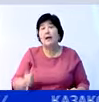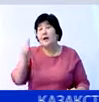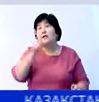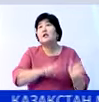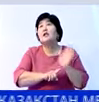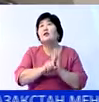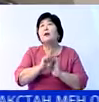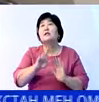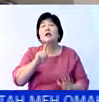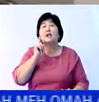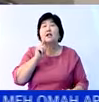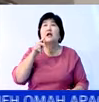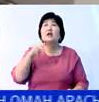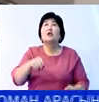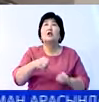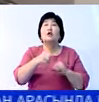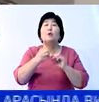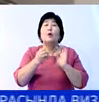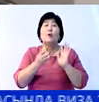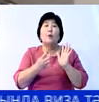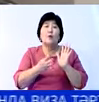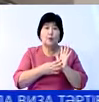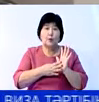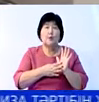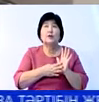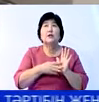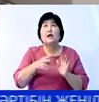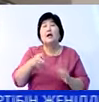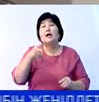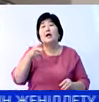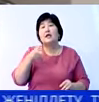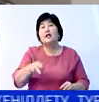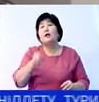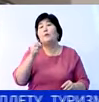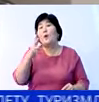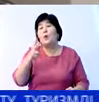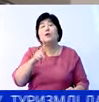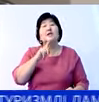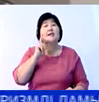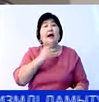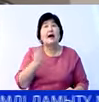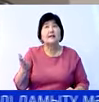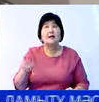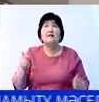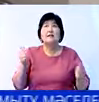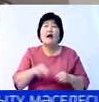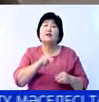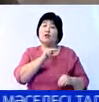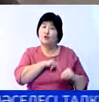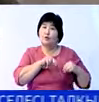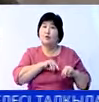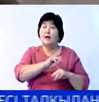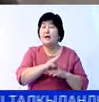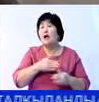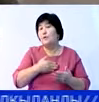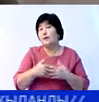тек жастардың 12999-ы, оның 12013 жастары нақты жұмыспен қамтылған,